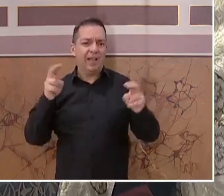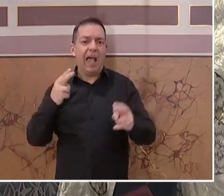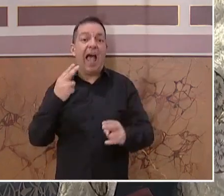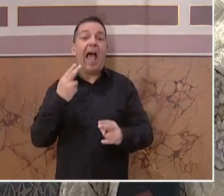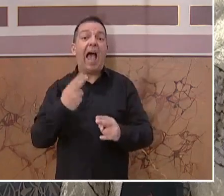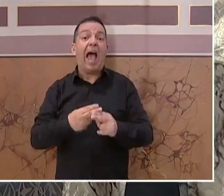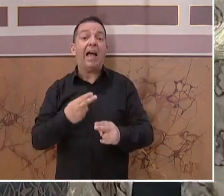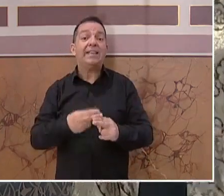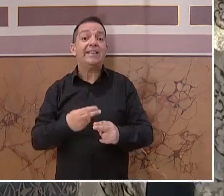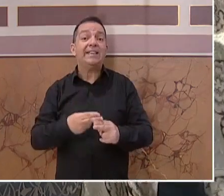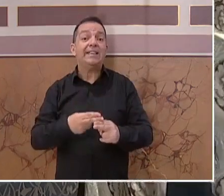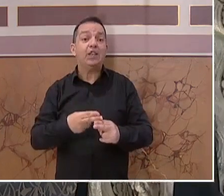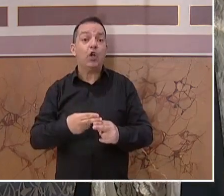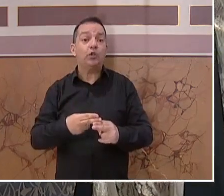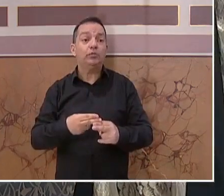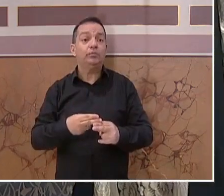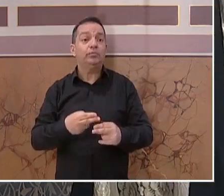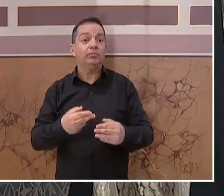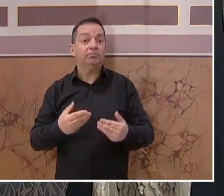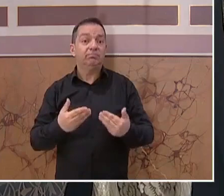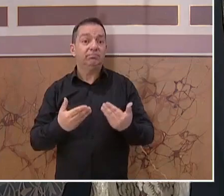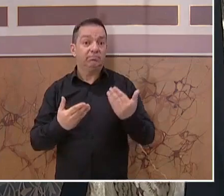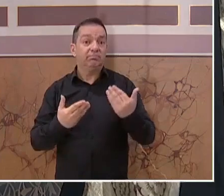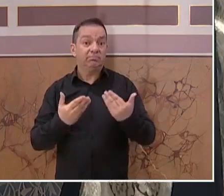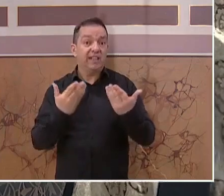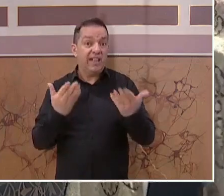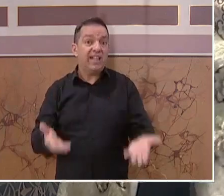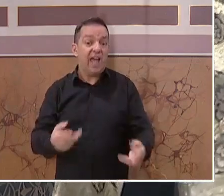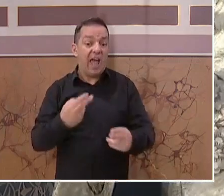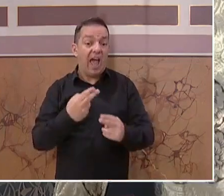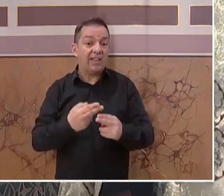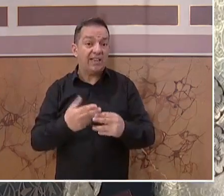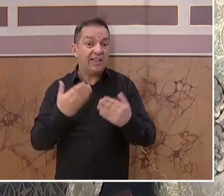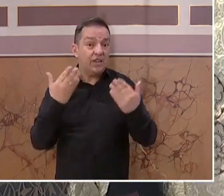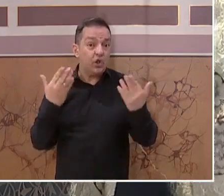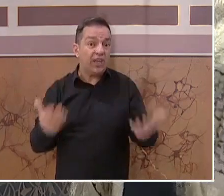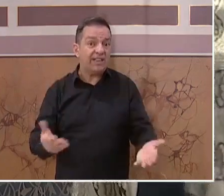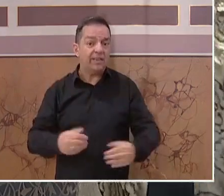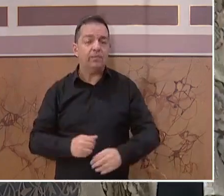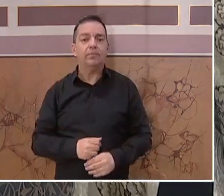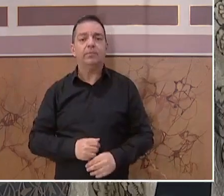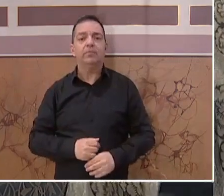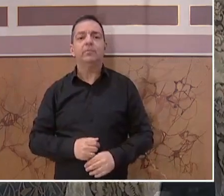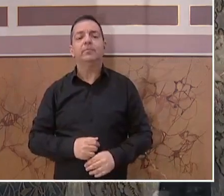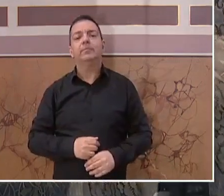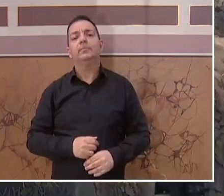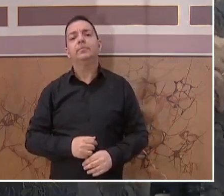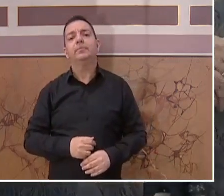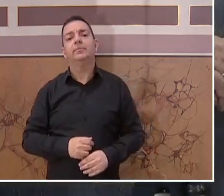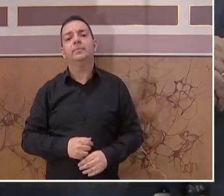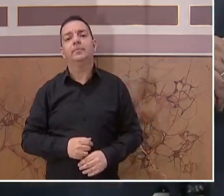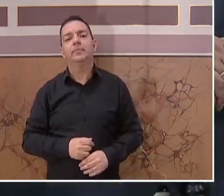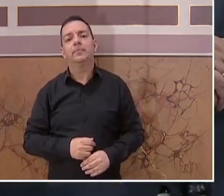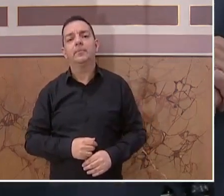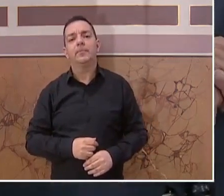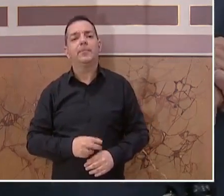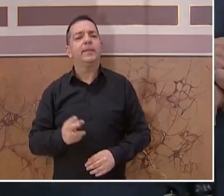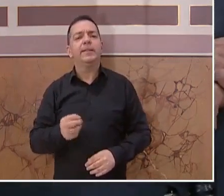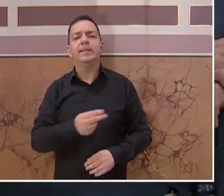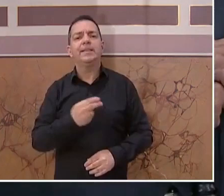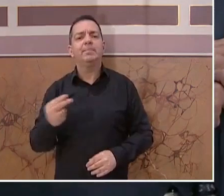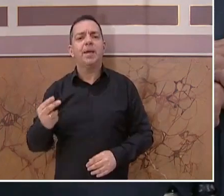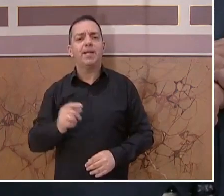Εστί» είναι σύνοδος, δηλαδή ένωση,